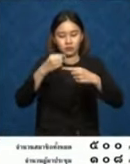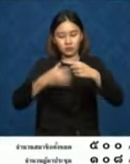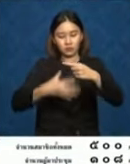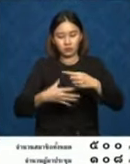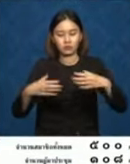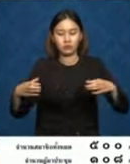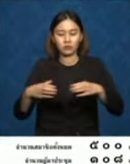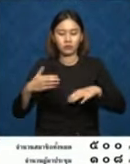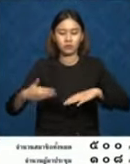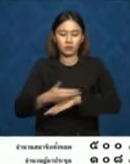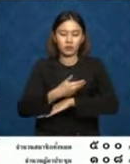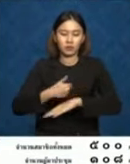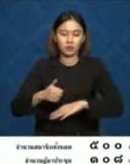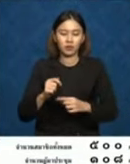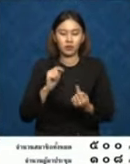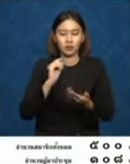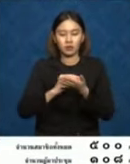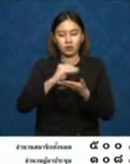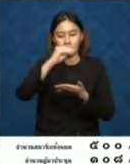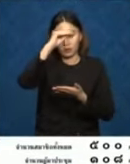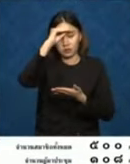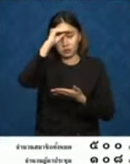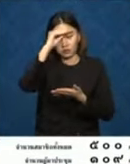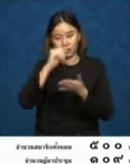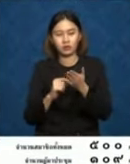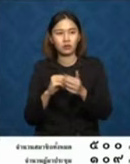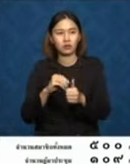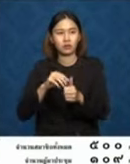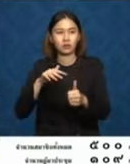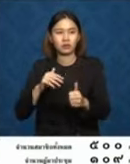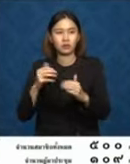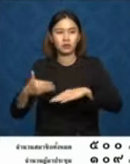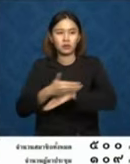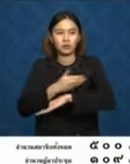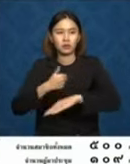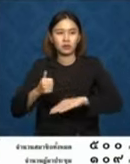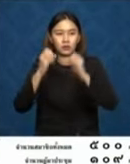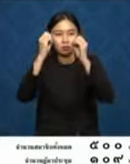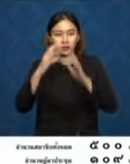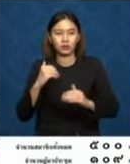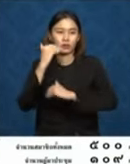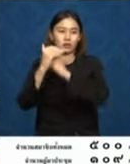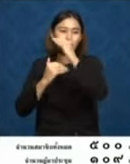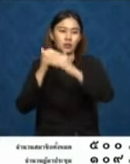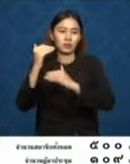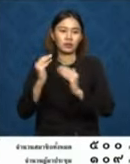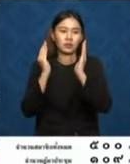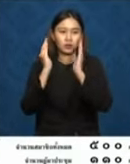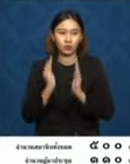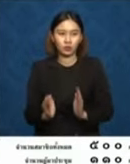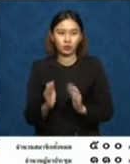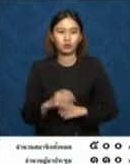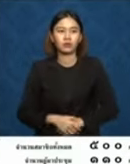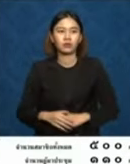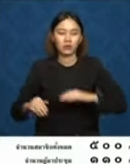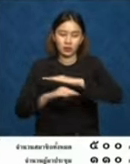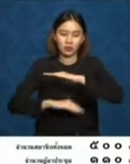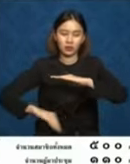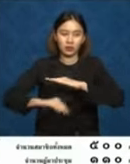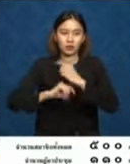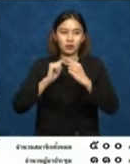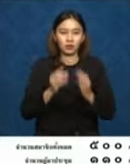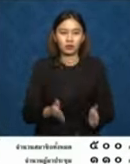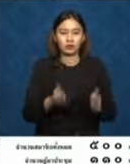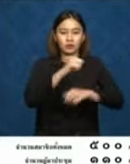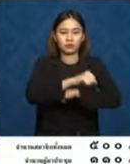เพื่อประชาชนการศึกษานำการเมืองครูพัฒนาคนประชาชนพัฒนาชาติรากฐานของตึกคื